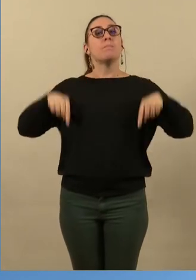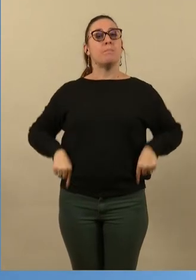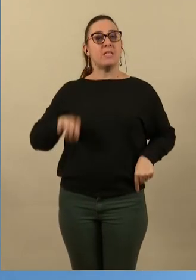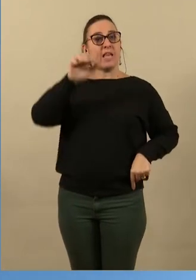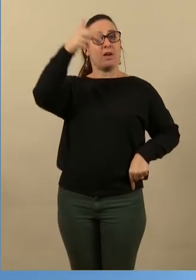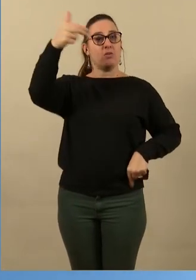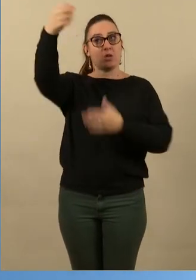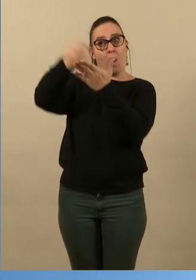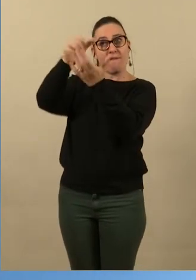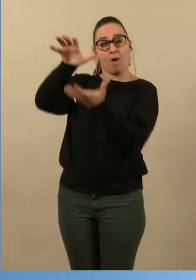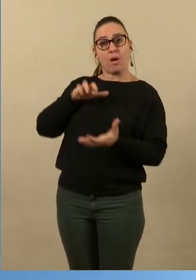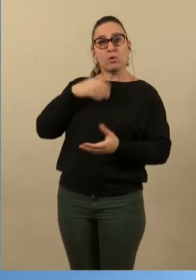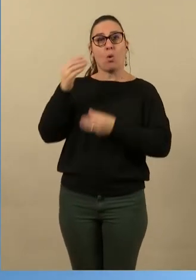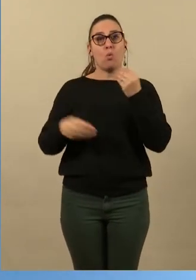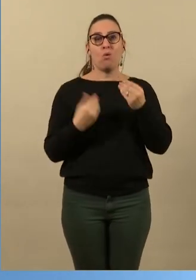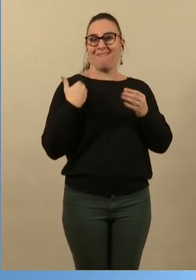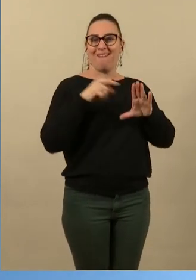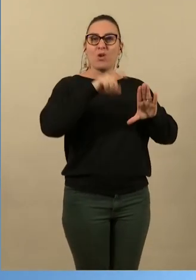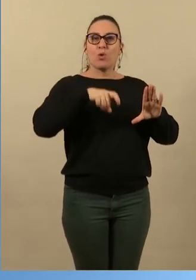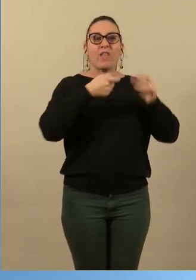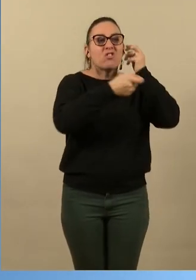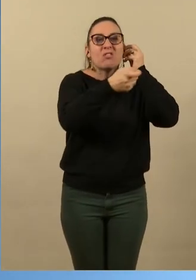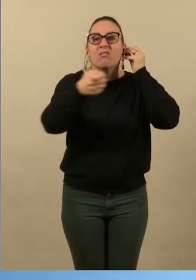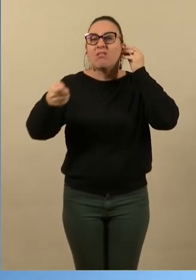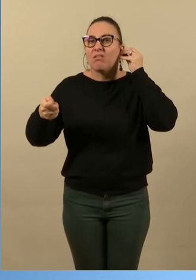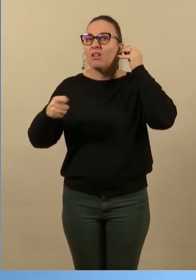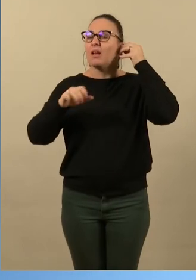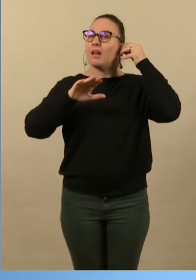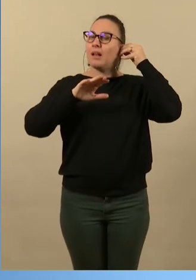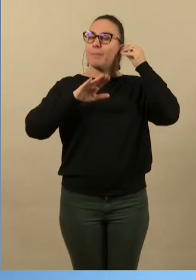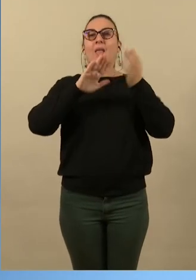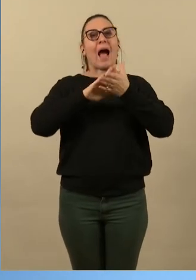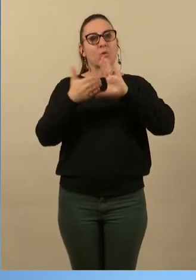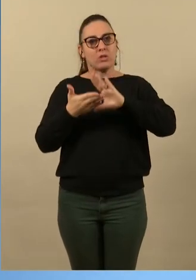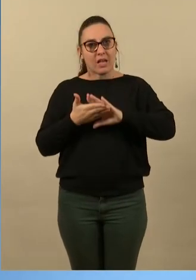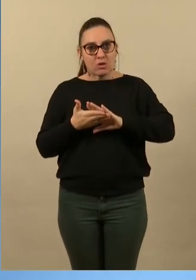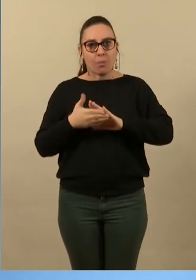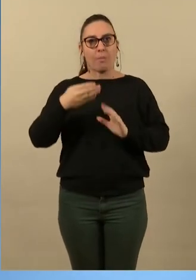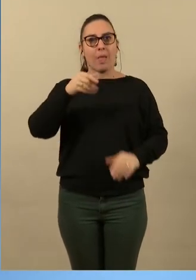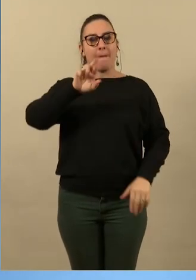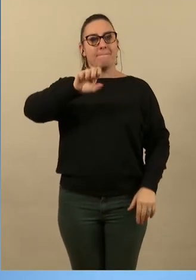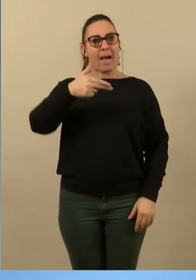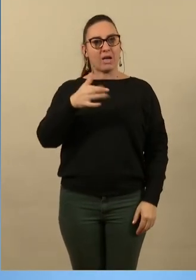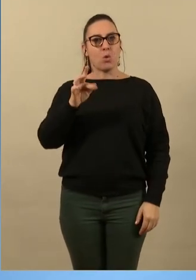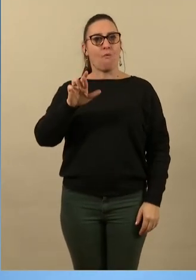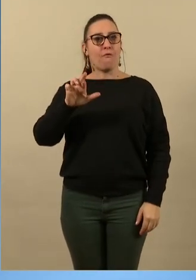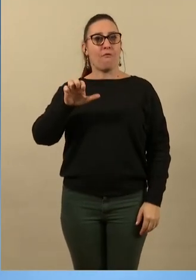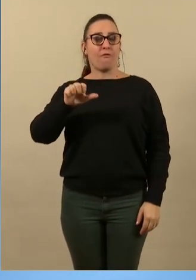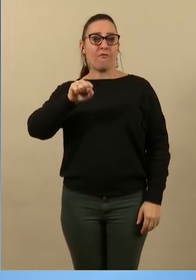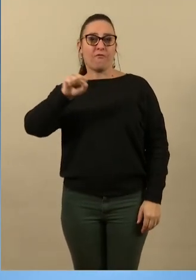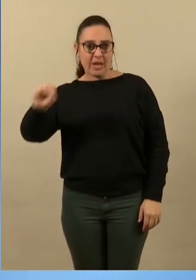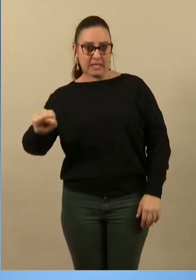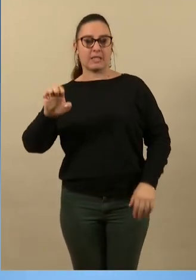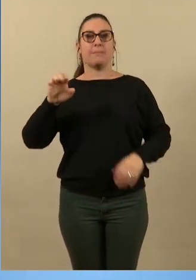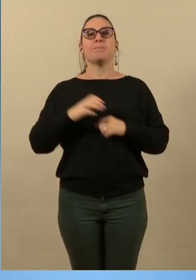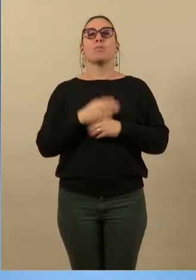nationale ou du dernier sondage commandé par l'association l'association Marion fres sur le sujet de